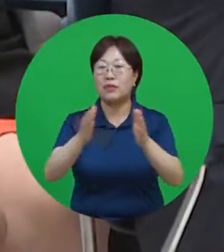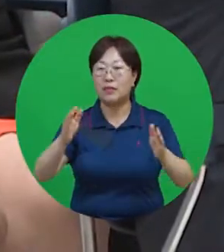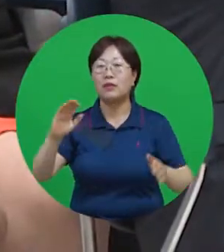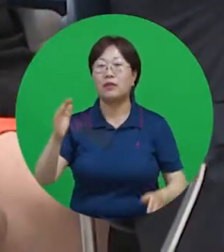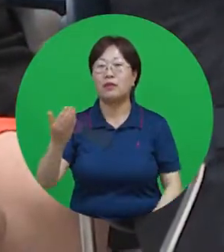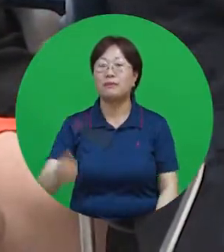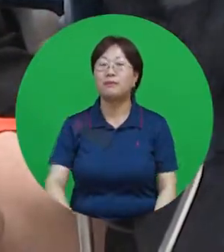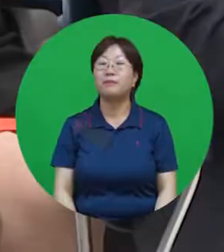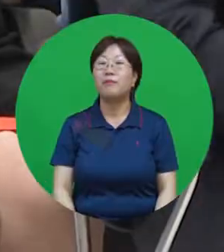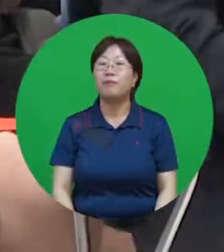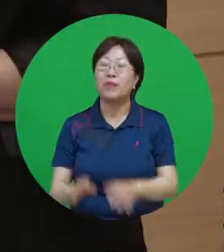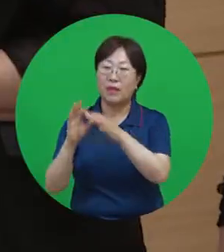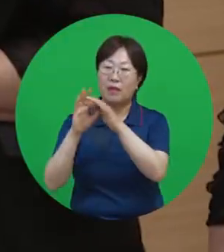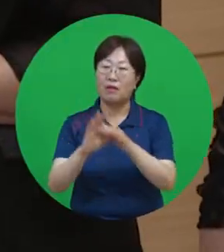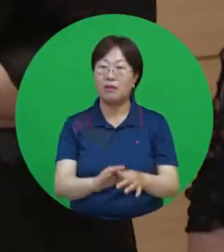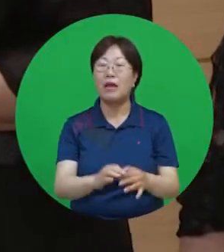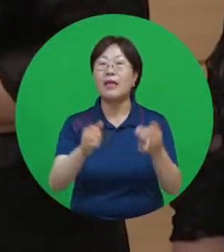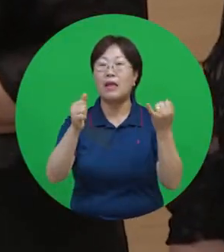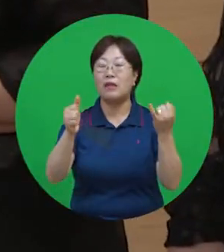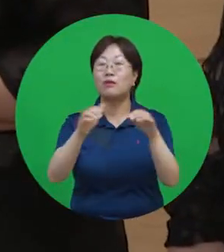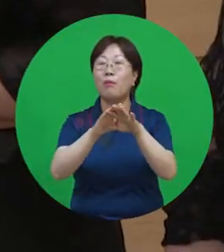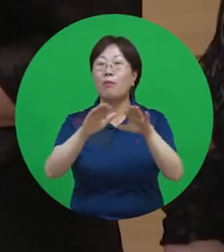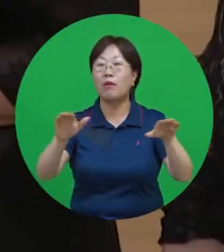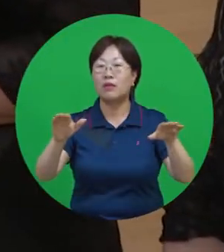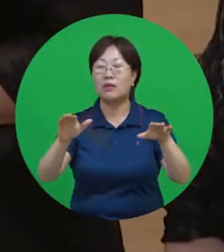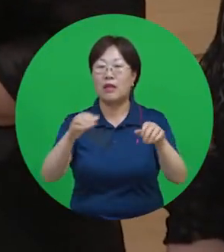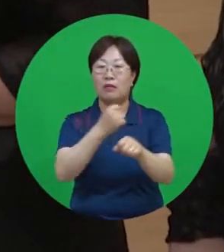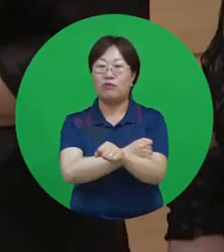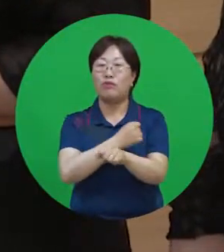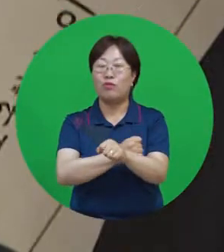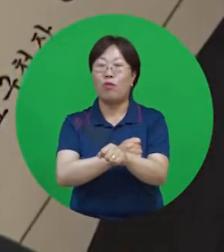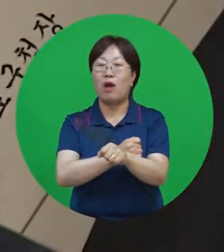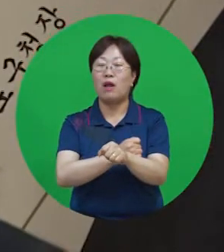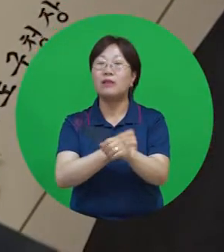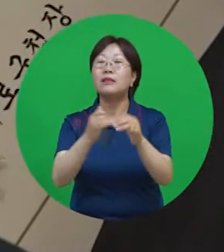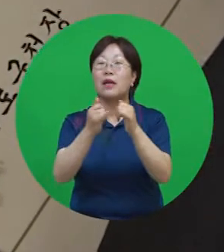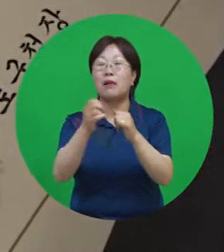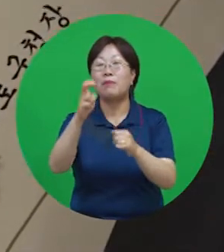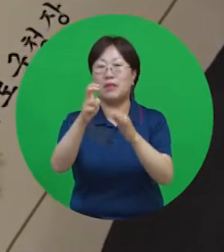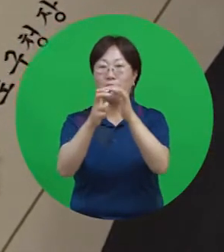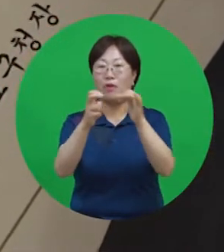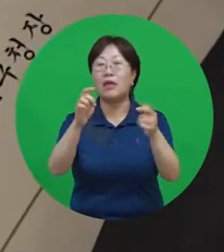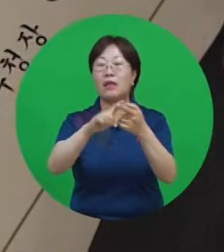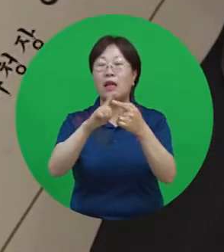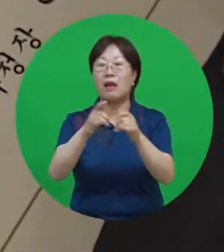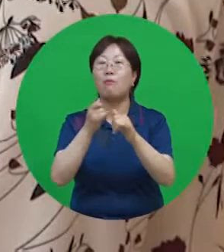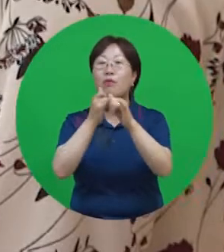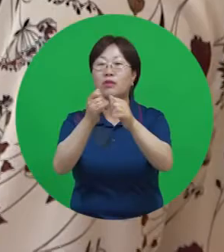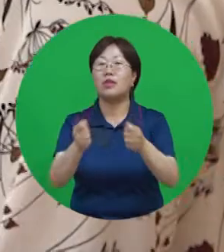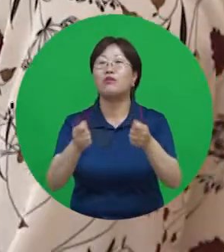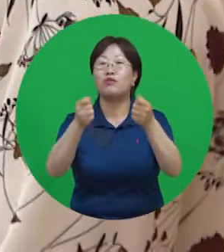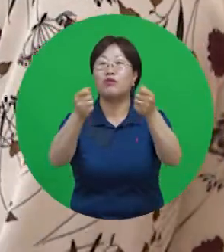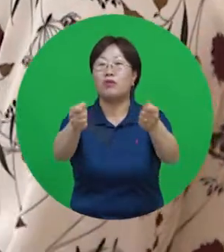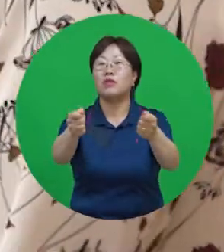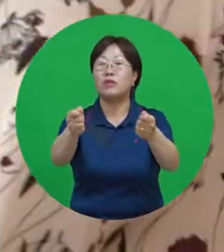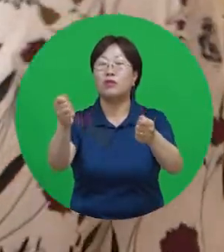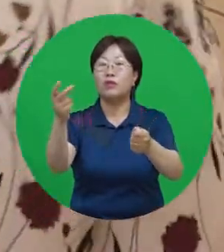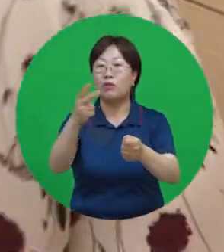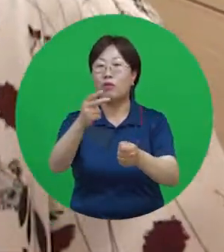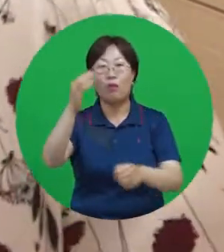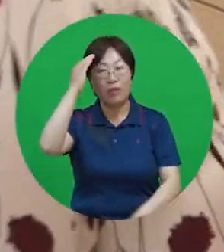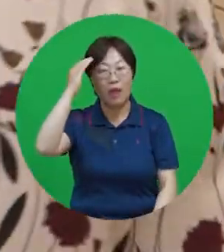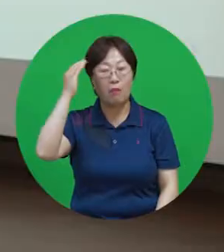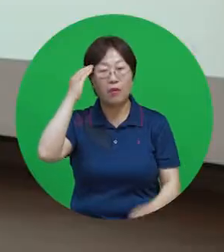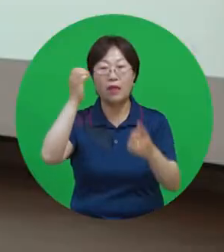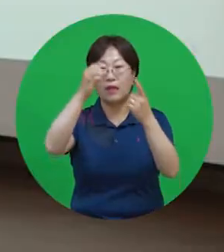시작했는데요 이어서 양성평등의 기여한 유공자 20명에 대한 표창 수여 식과